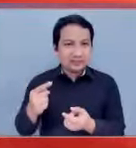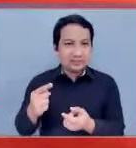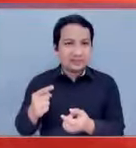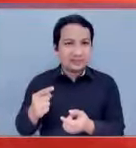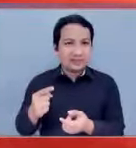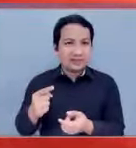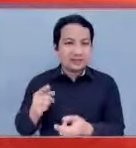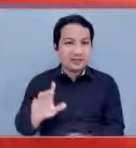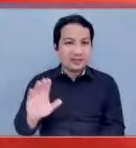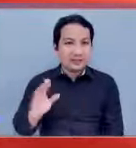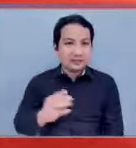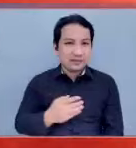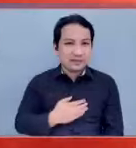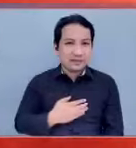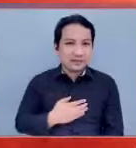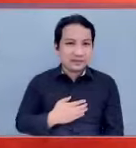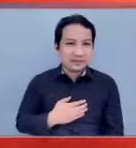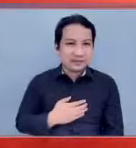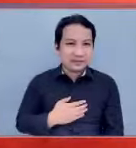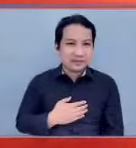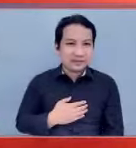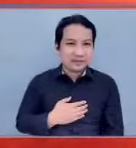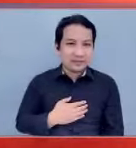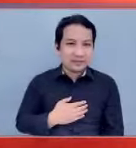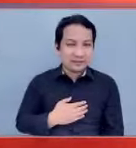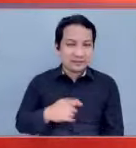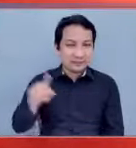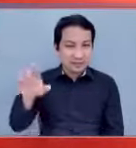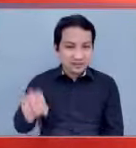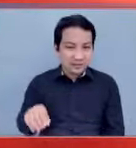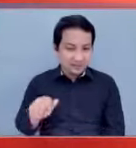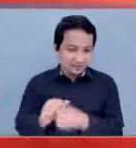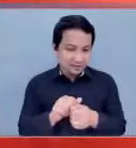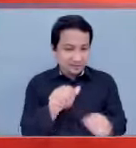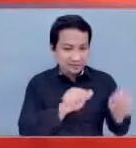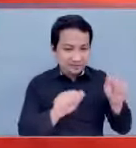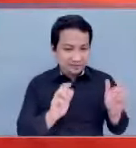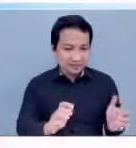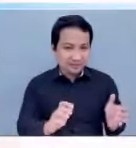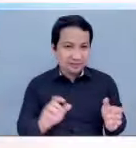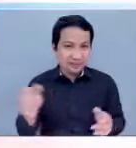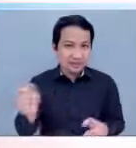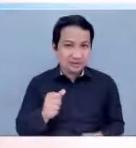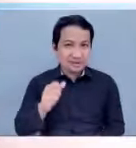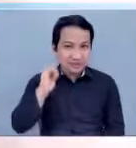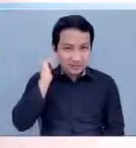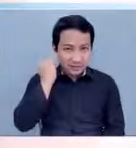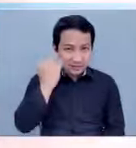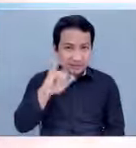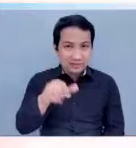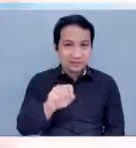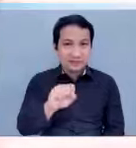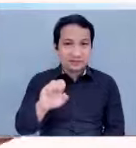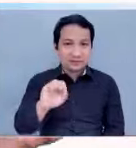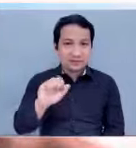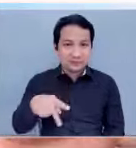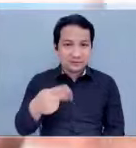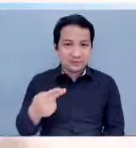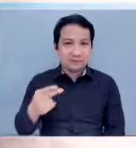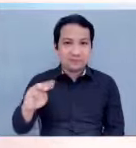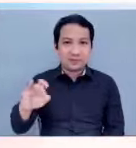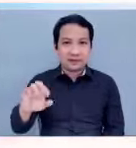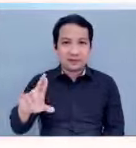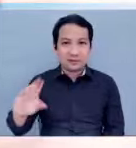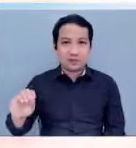kasi, si Joseph talaga is one of a kind. Isa siya dun sa mga artista na pag sinabi mo Joseph Marco, wala kang ihahalin tulad sa kanya kasi